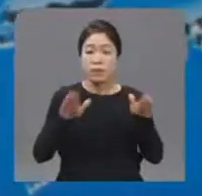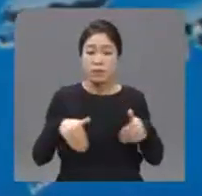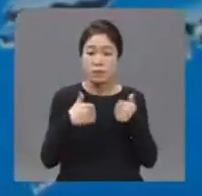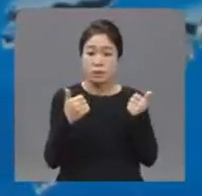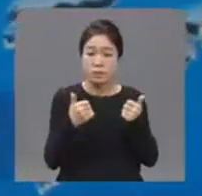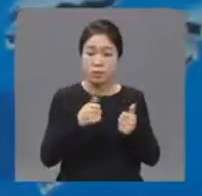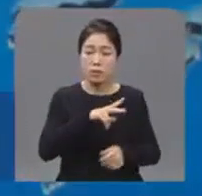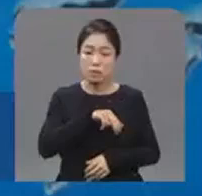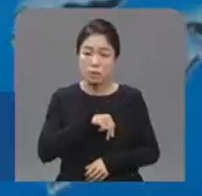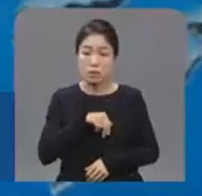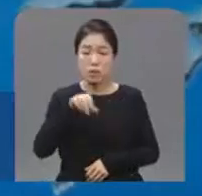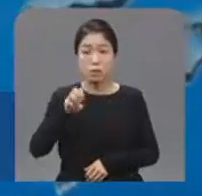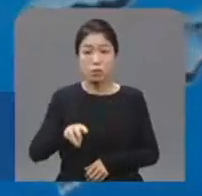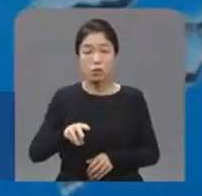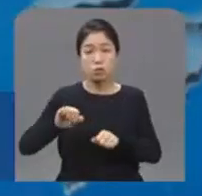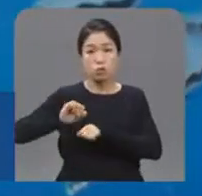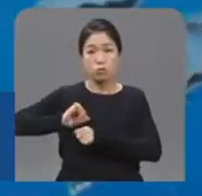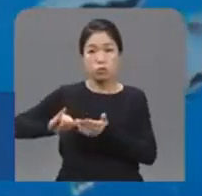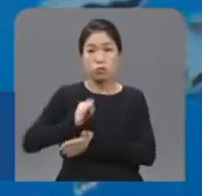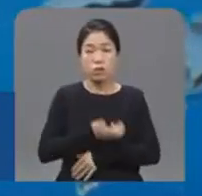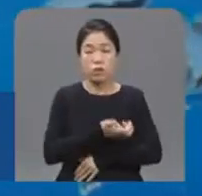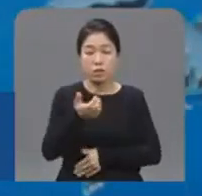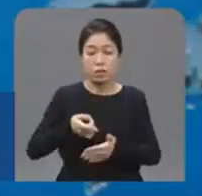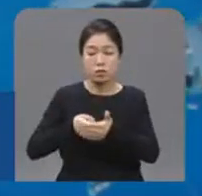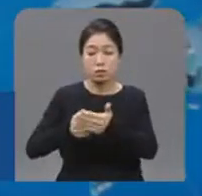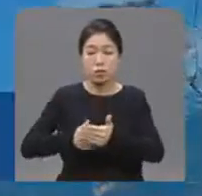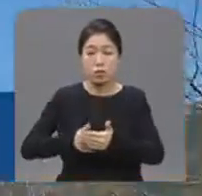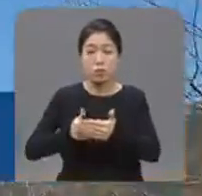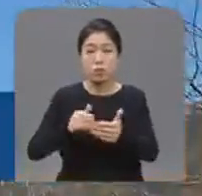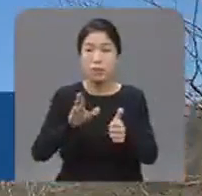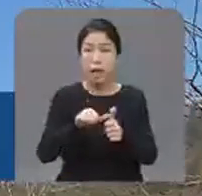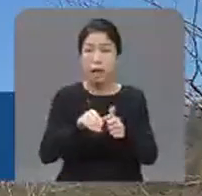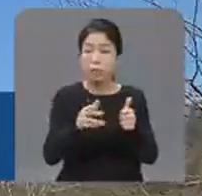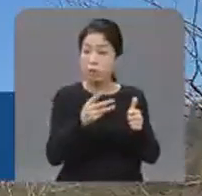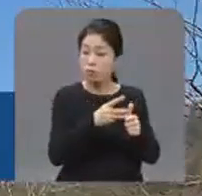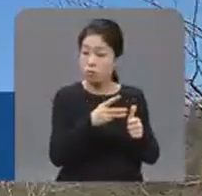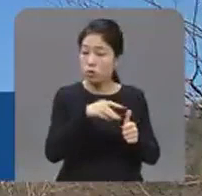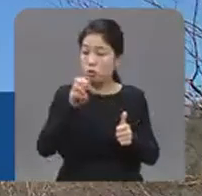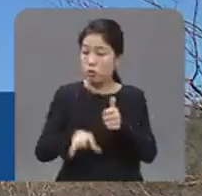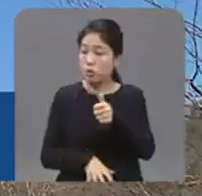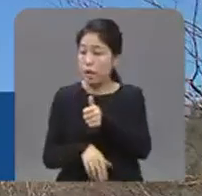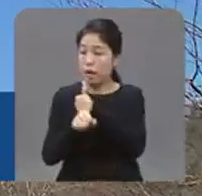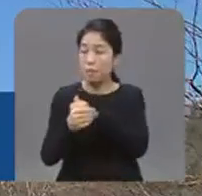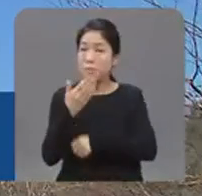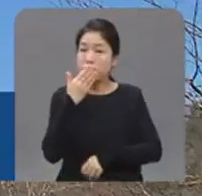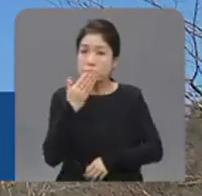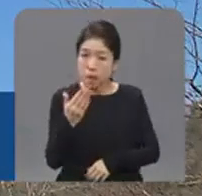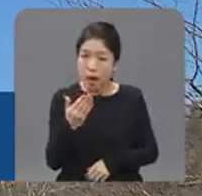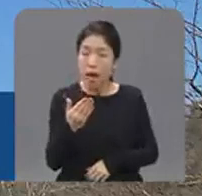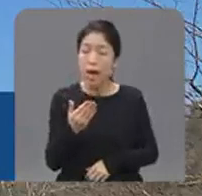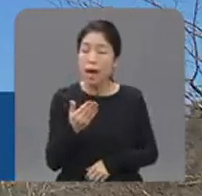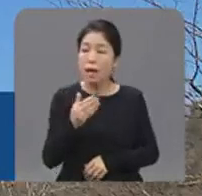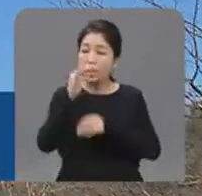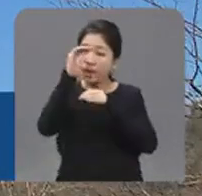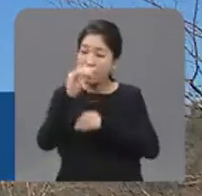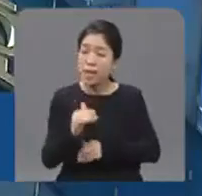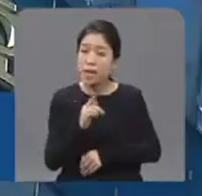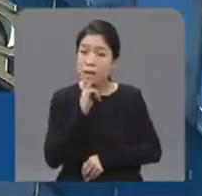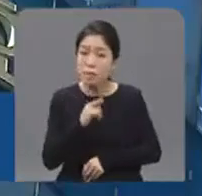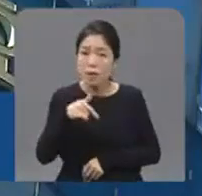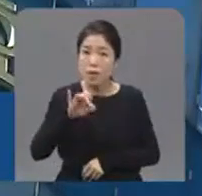전라남도의회 의원들이 광주 군공항 이전 추진 과정에서 함평군을 광주로 편입할 수 있다는 취지의 발언을 한